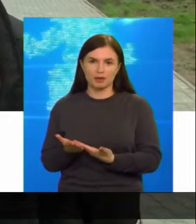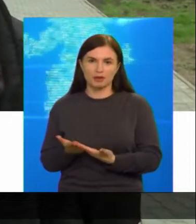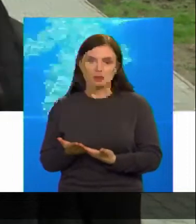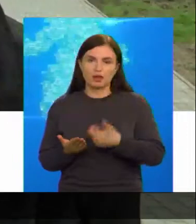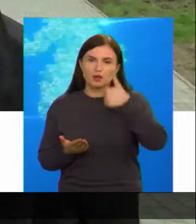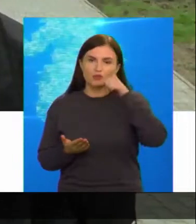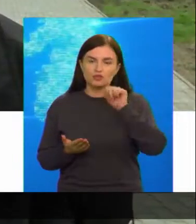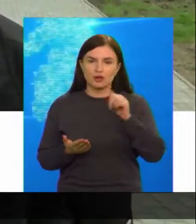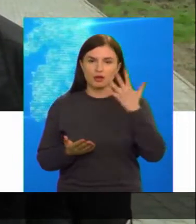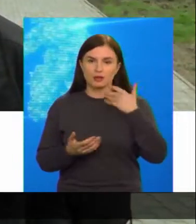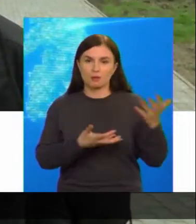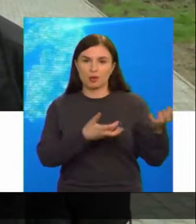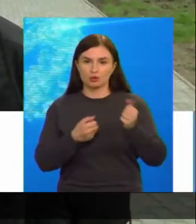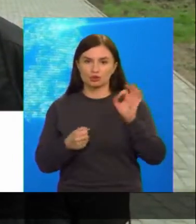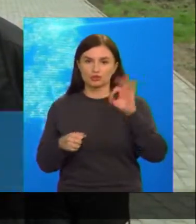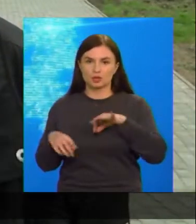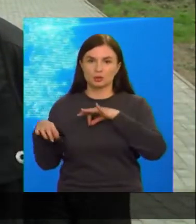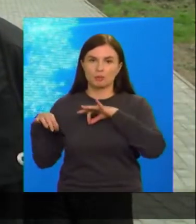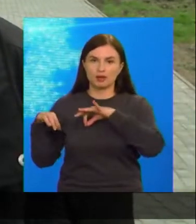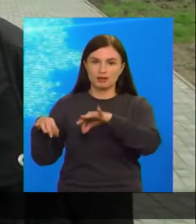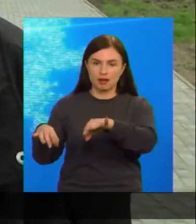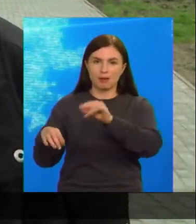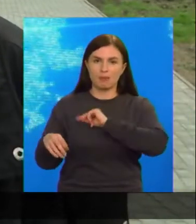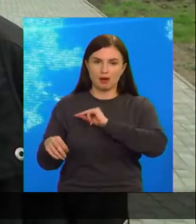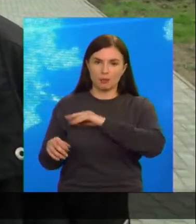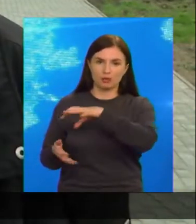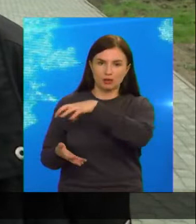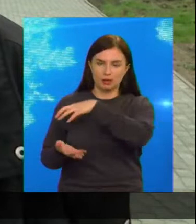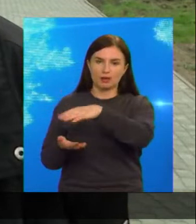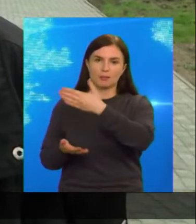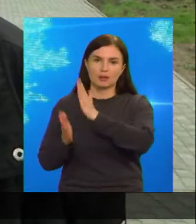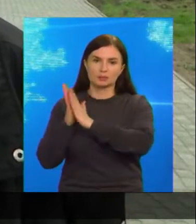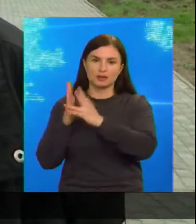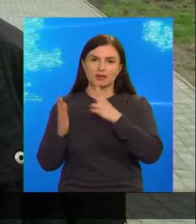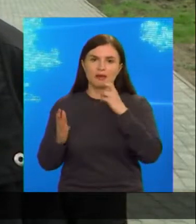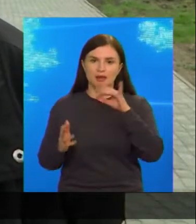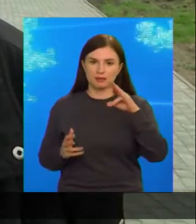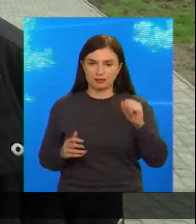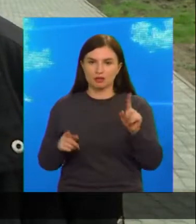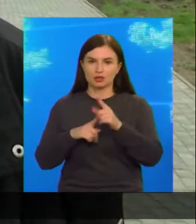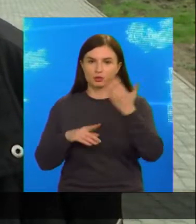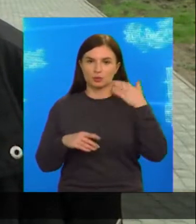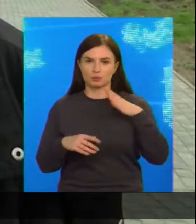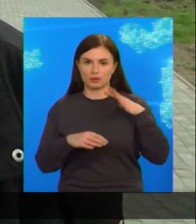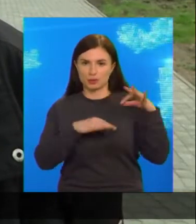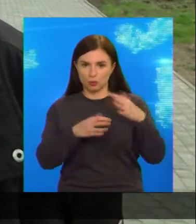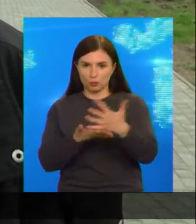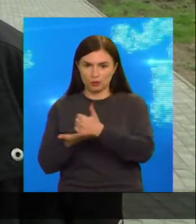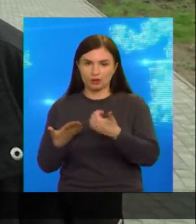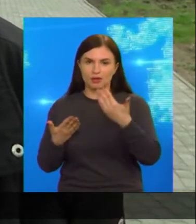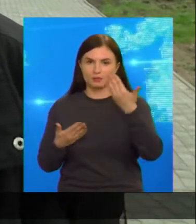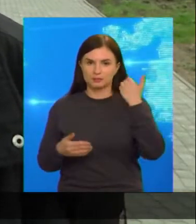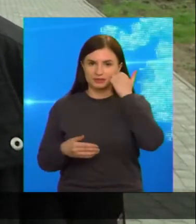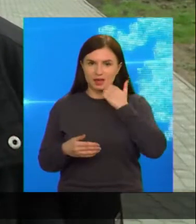вчера, как только их получили, сразу проехали, поработали по проспекту Ленина, где до этого работали предыдущие машины. Предыдущие модели